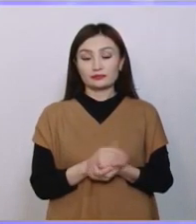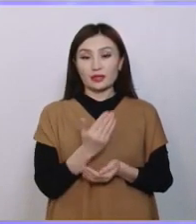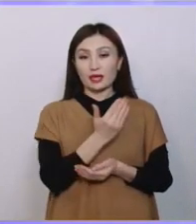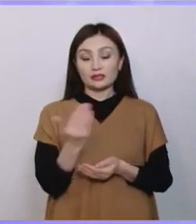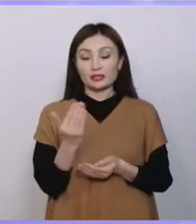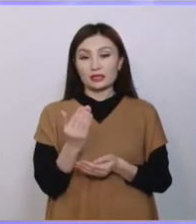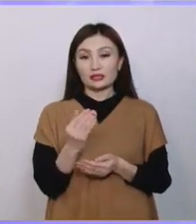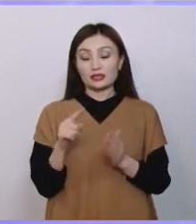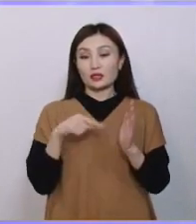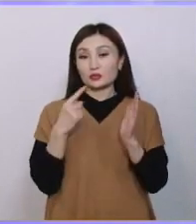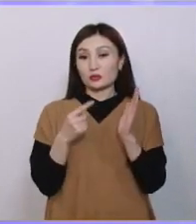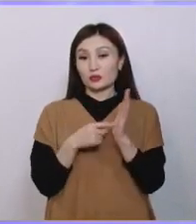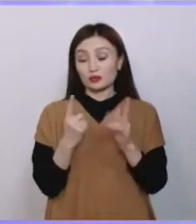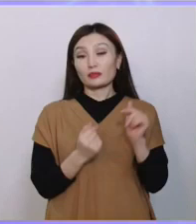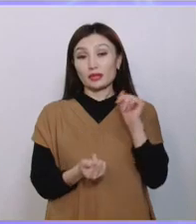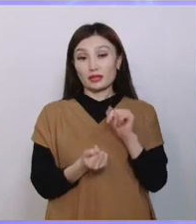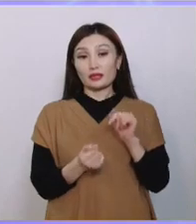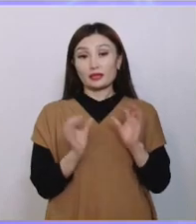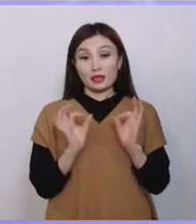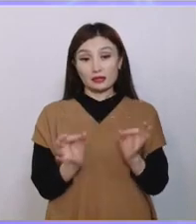Сілердің түзген сұрауларыңар менен дал келді бе?